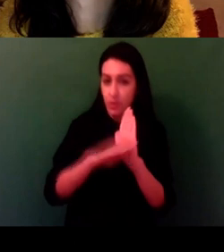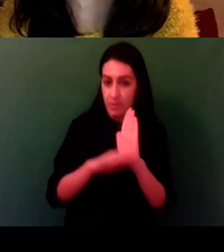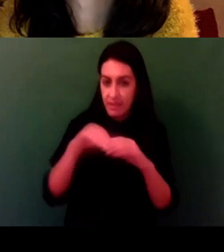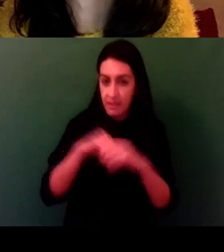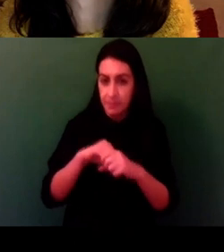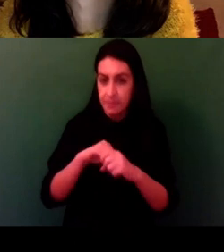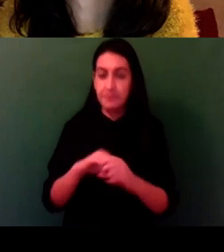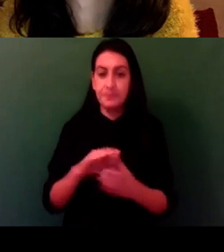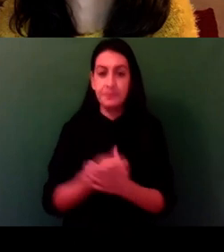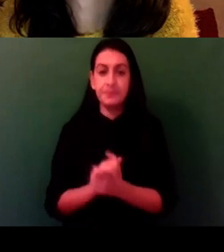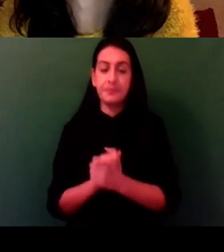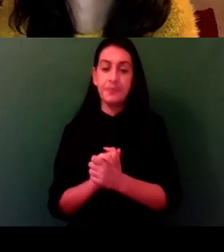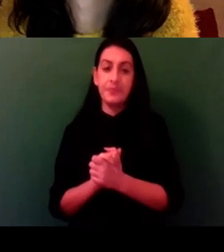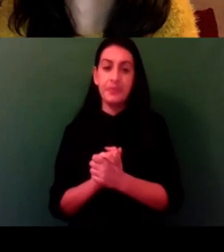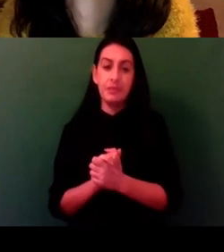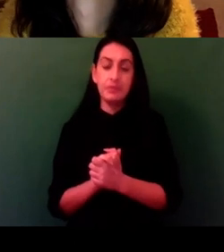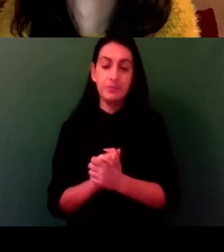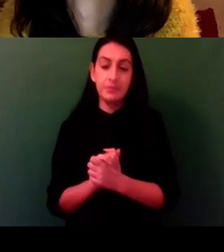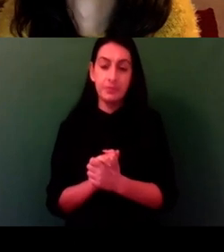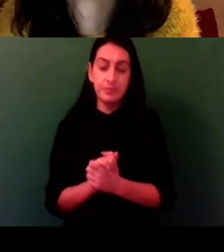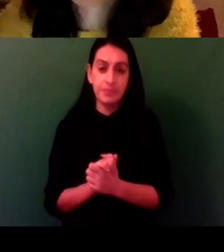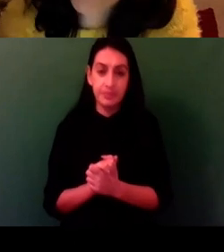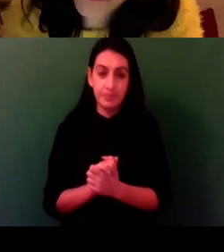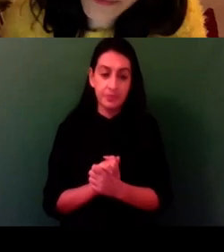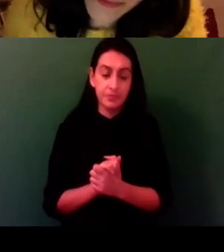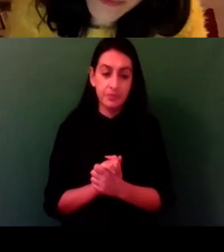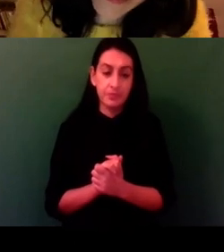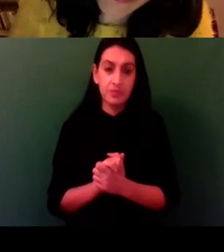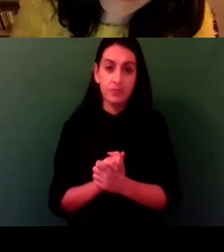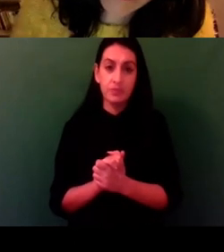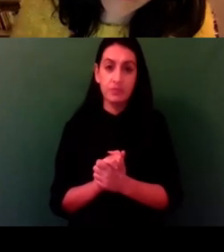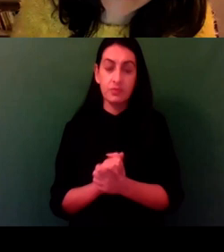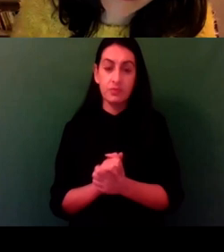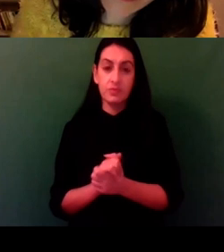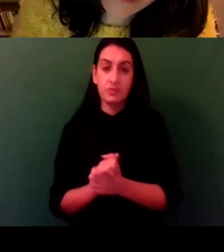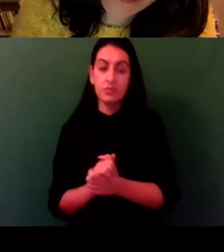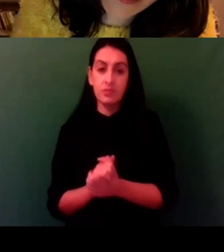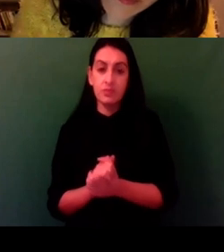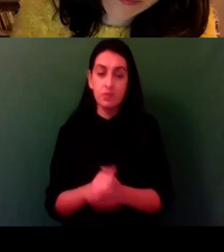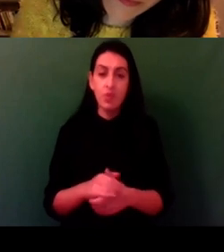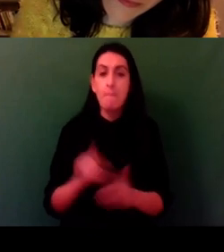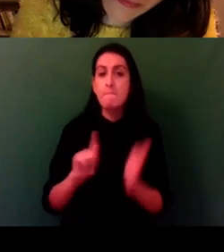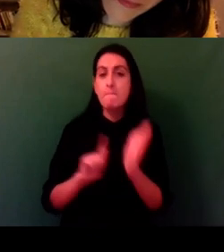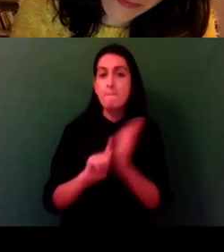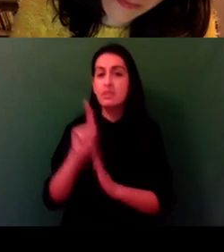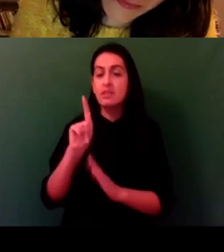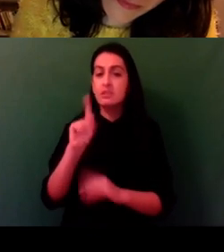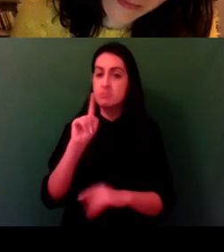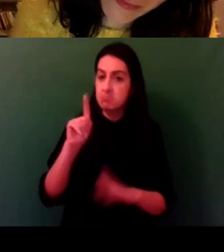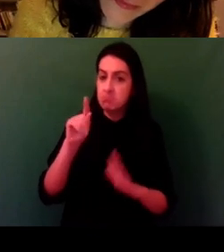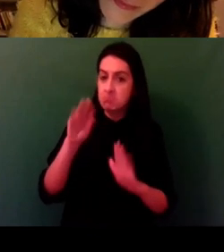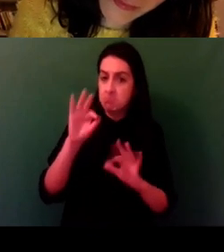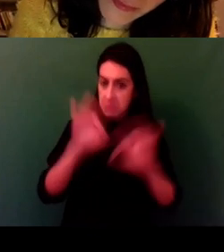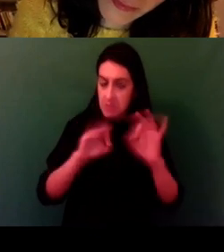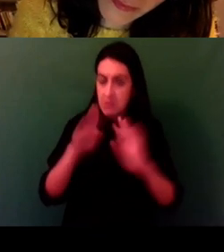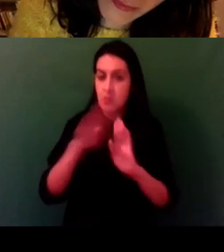notları çöpe attım. Herhangi iyi bir tasarım sürecinin katılımcı olması mümkün değil. Yani iyi bir tasarım süreci iletişimi